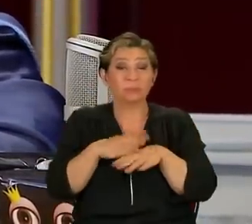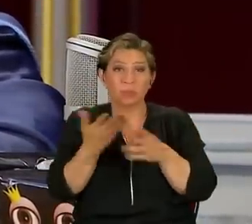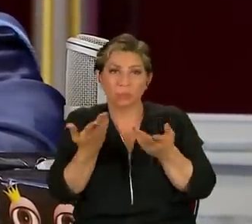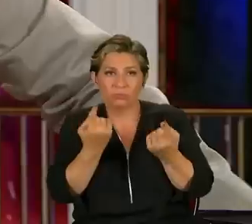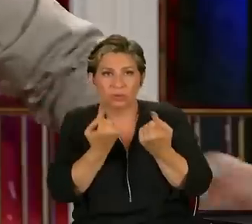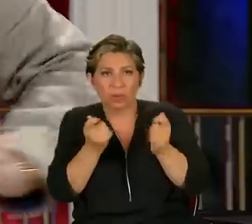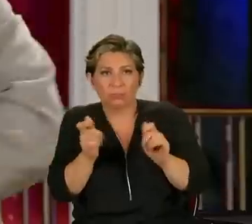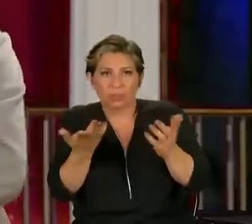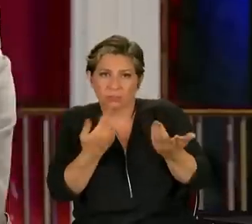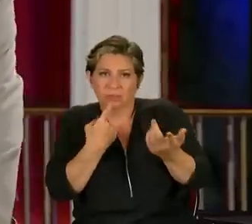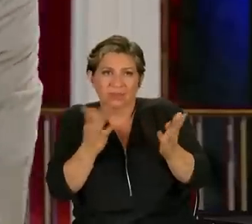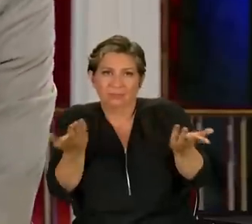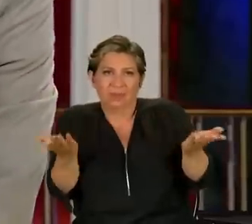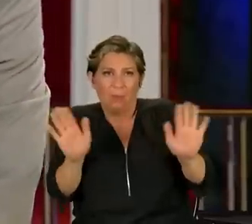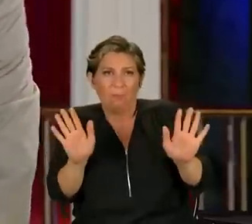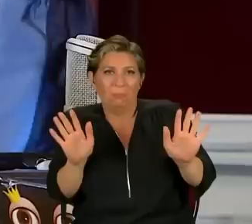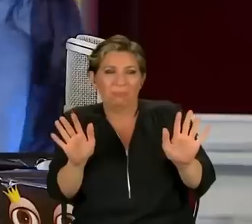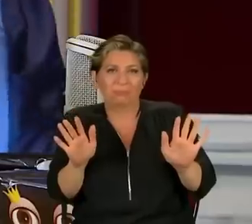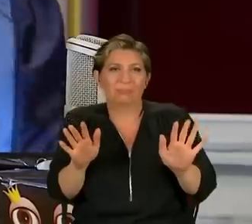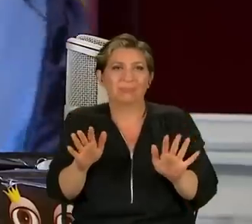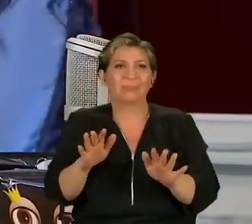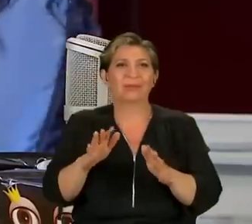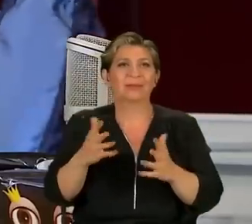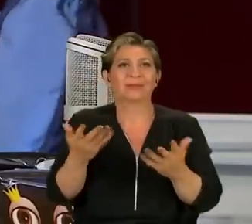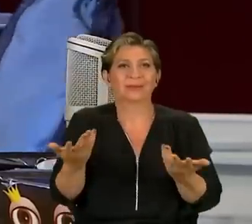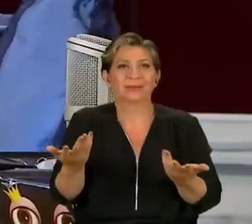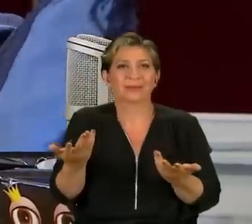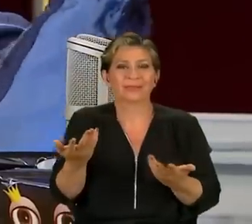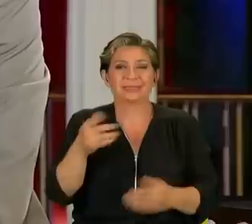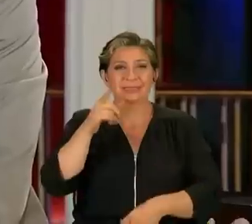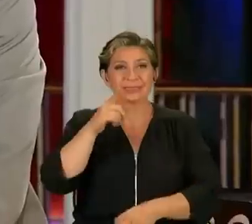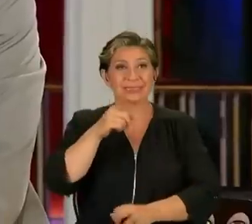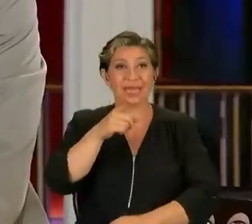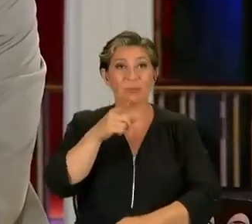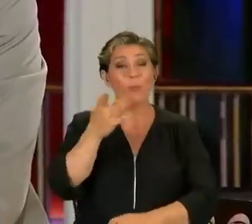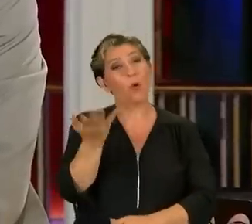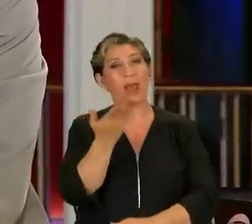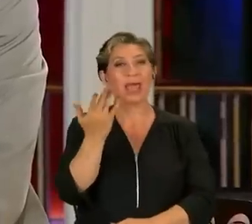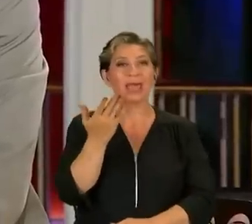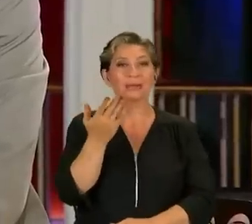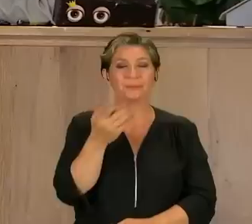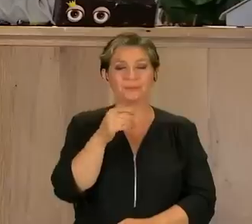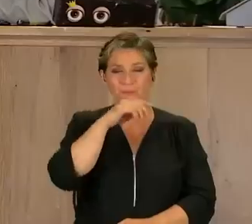tamam canım, bir şey yok. Bir şey yok. Ama yani hani sen böyle